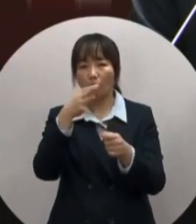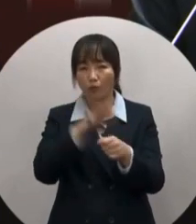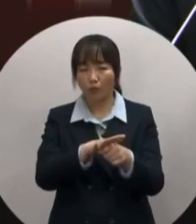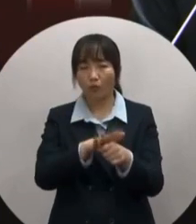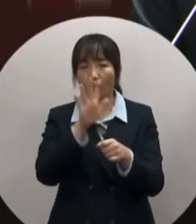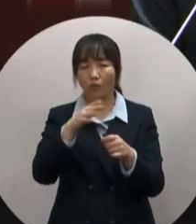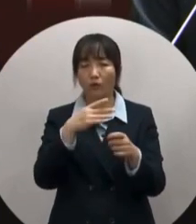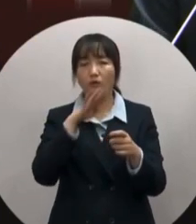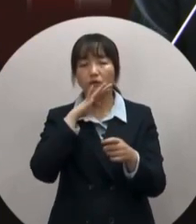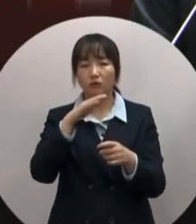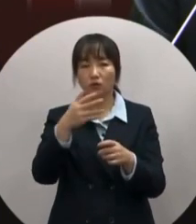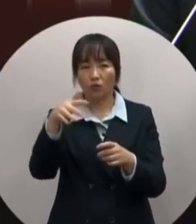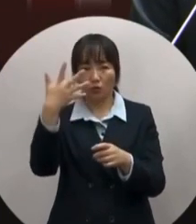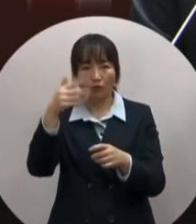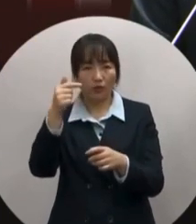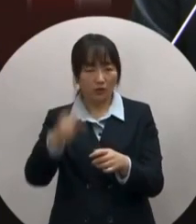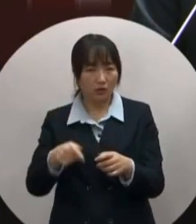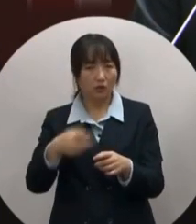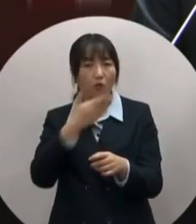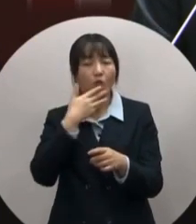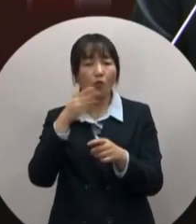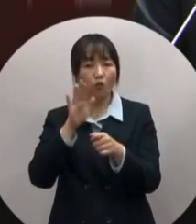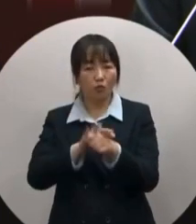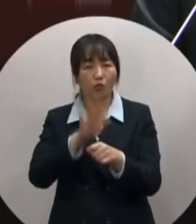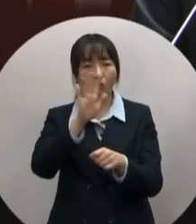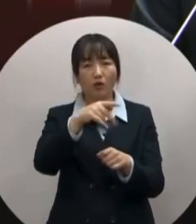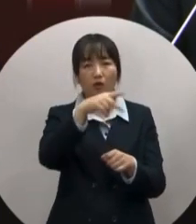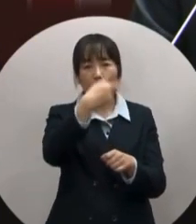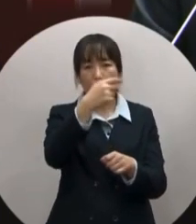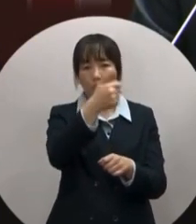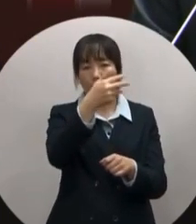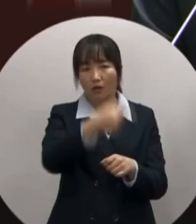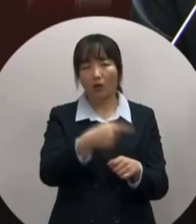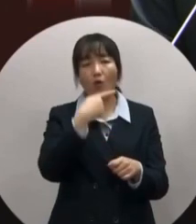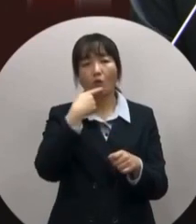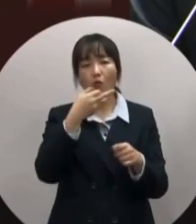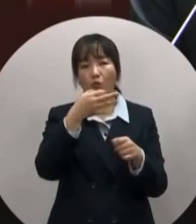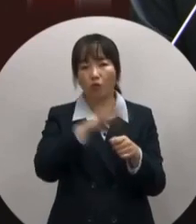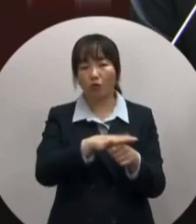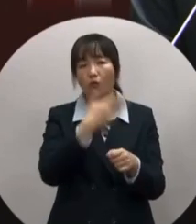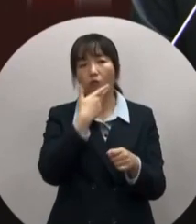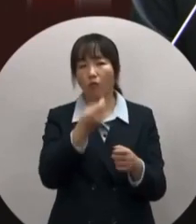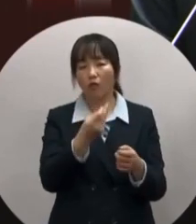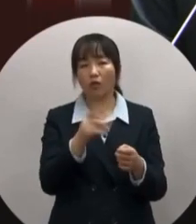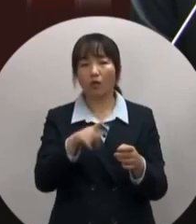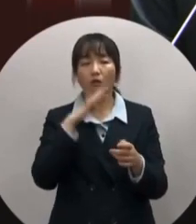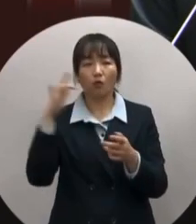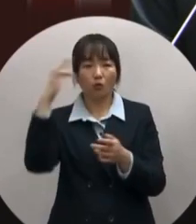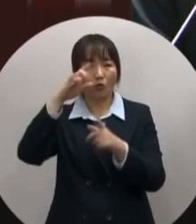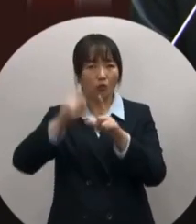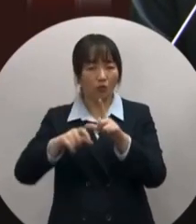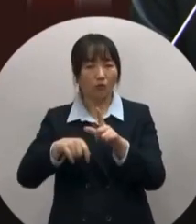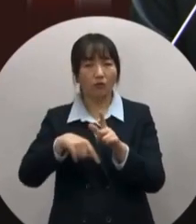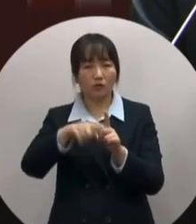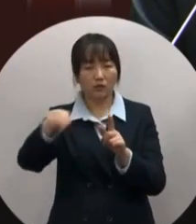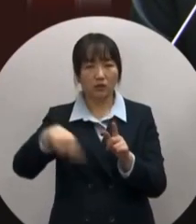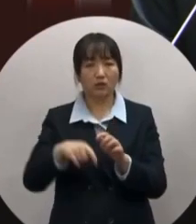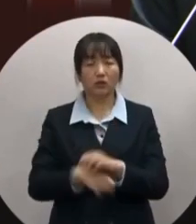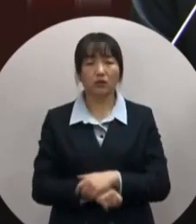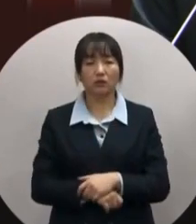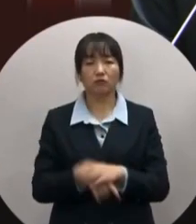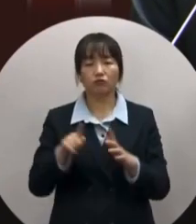前五百億有有利息補貼後兩百五十億沒有所以這也是為什麼現在我們的空運就是